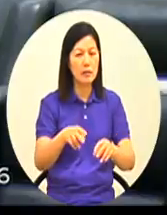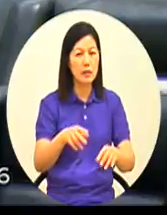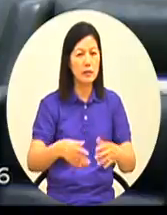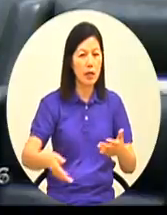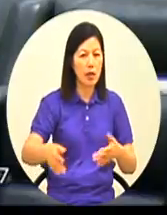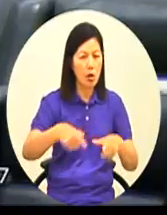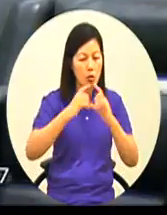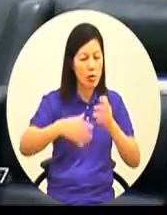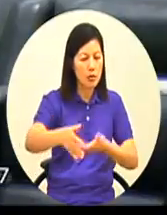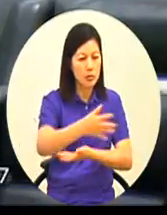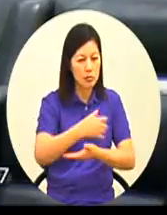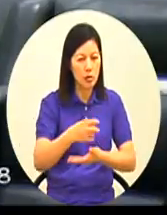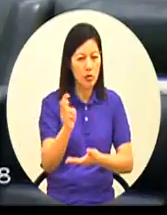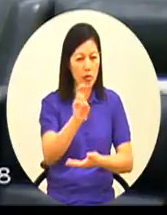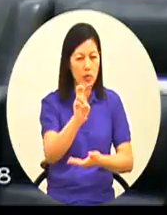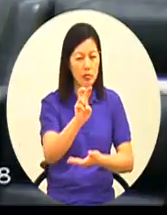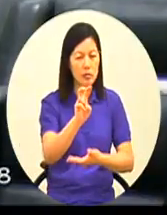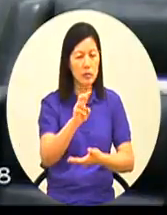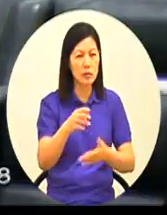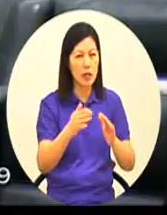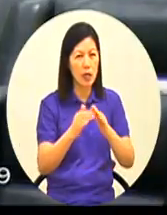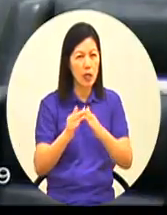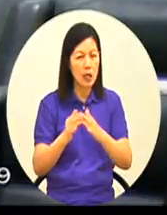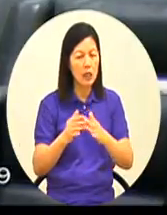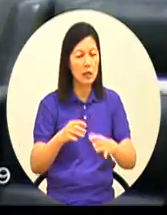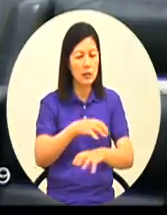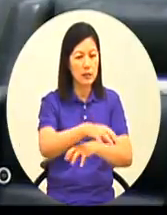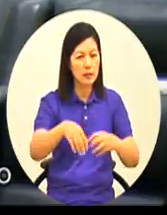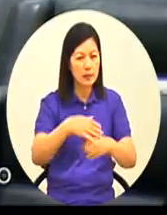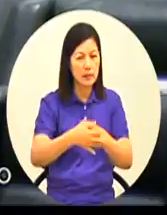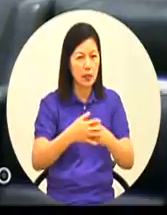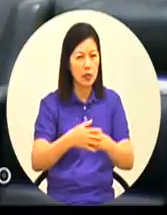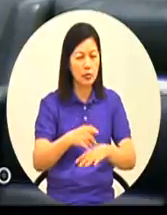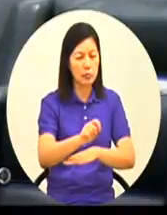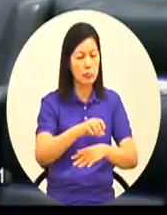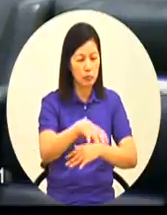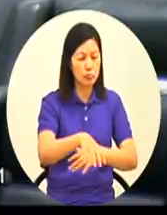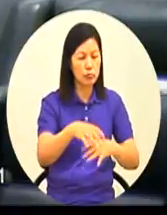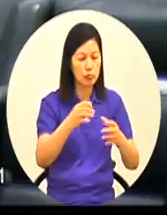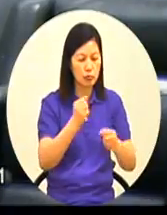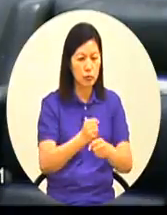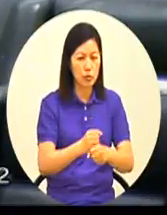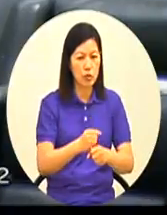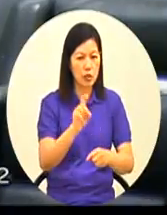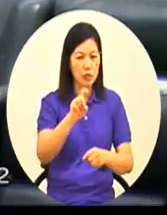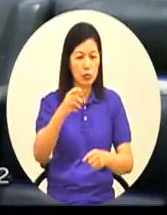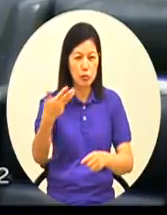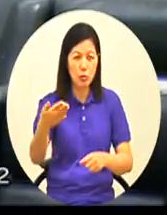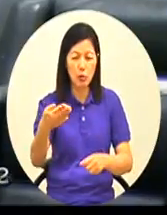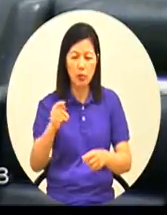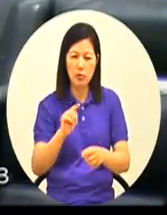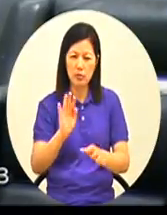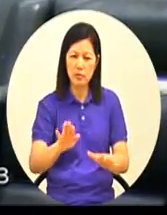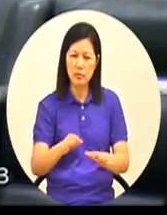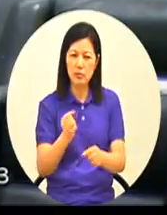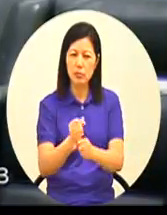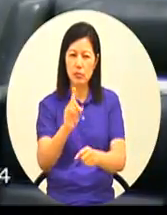20间里面有一间是让我们环保局来做办公室使用，那其他的19间在干嘛？那我想这个问题我在上个会期也